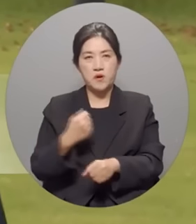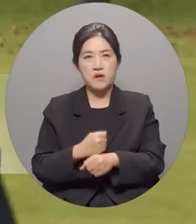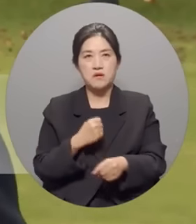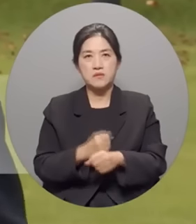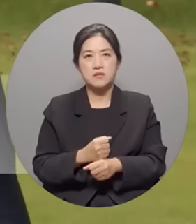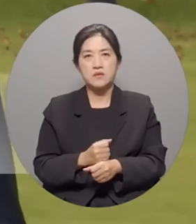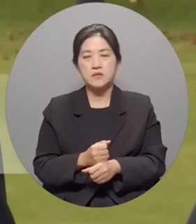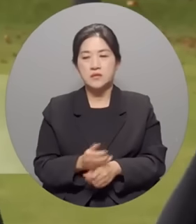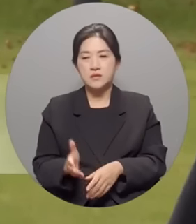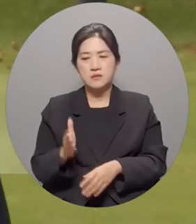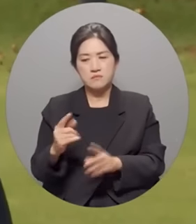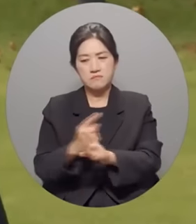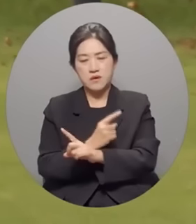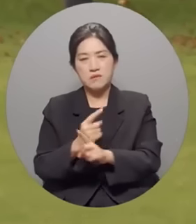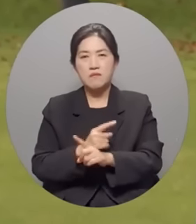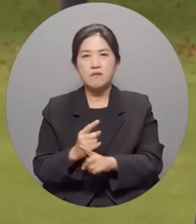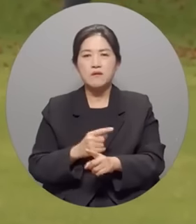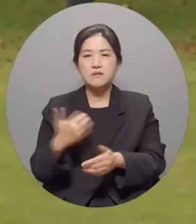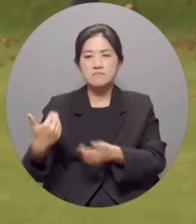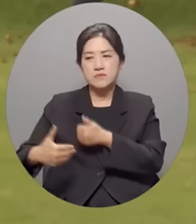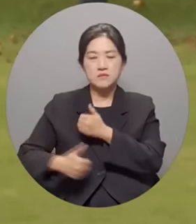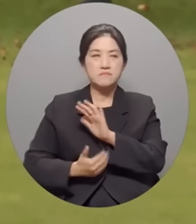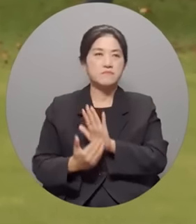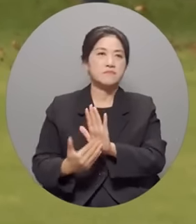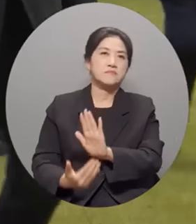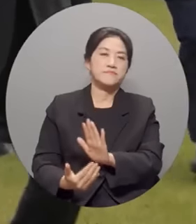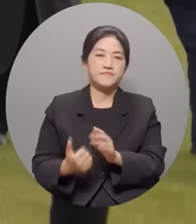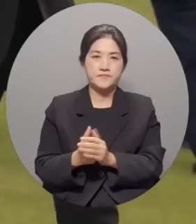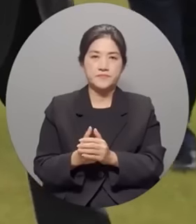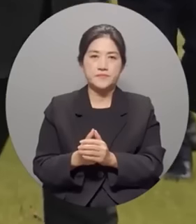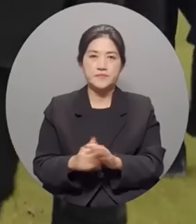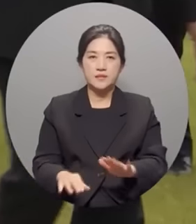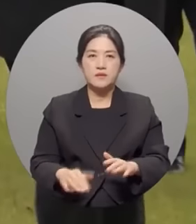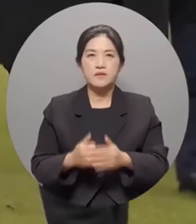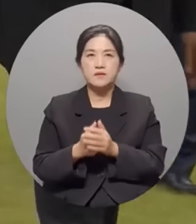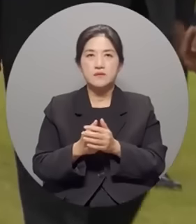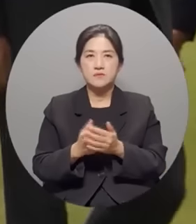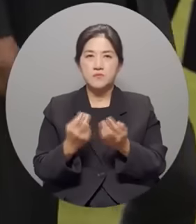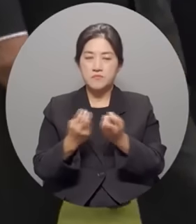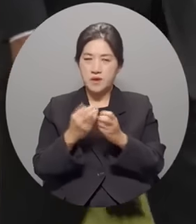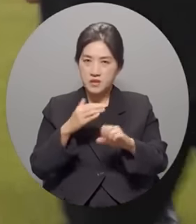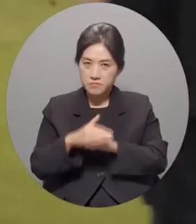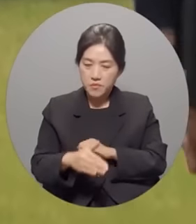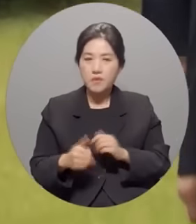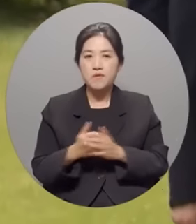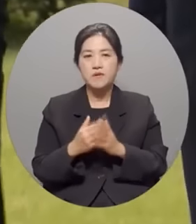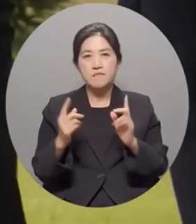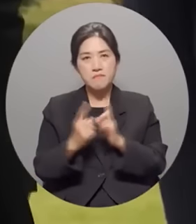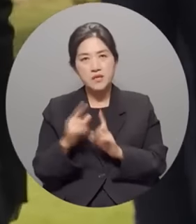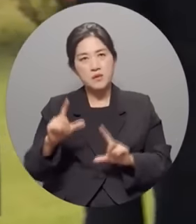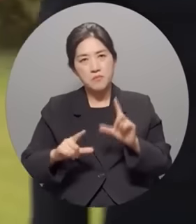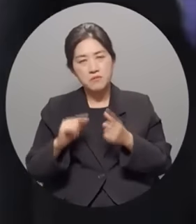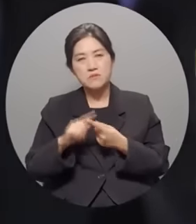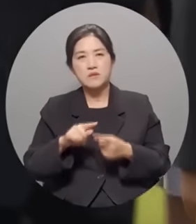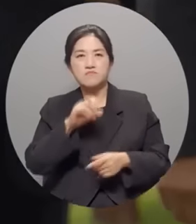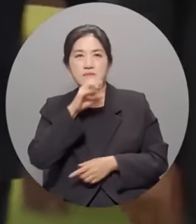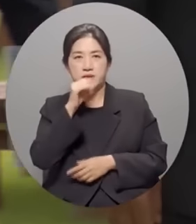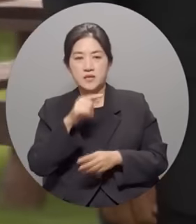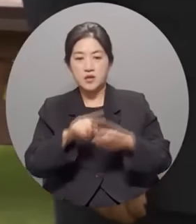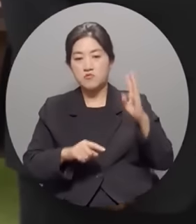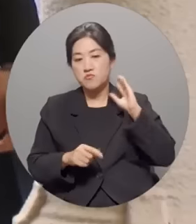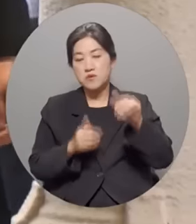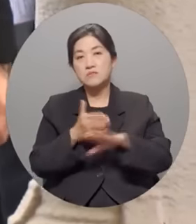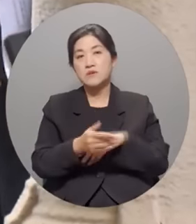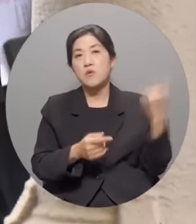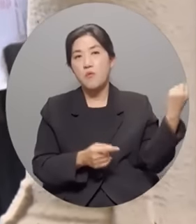믿겠다며기를라는를 수지 않 불만이 터져나왔습니다 윤 대통령이 늦게와 한